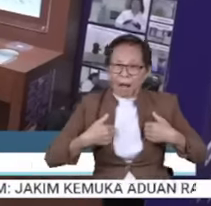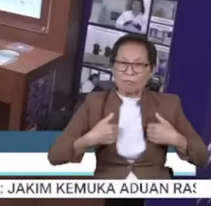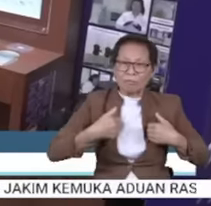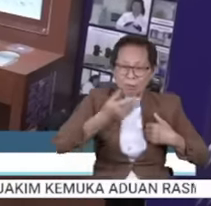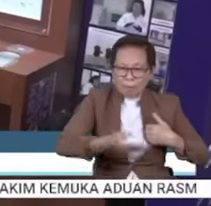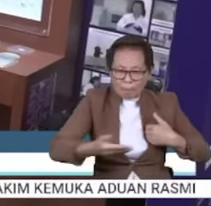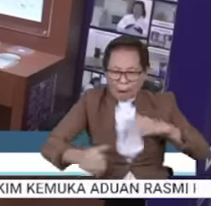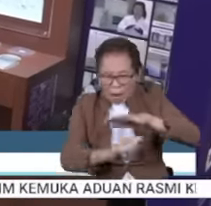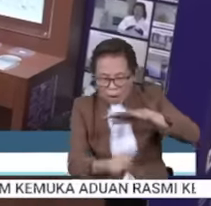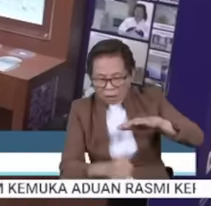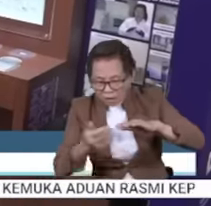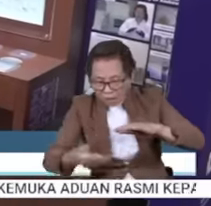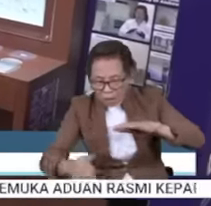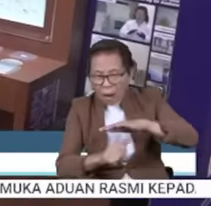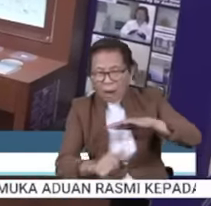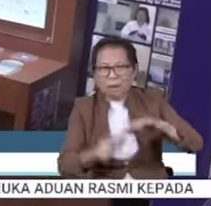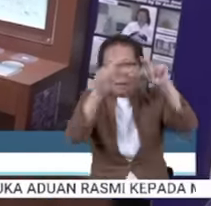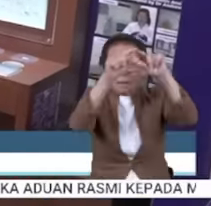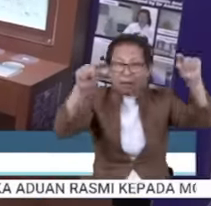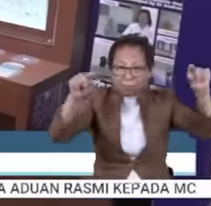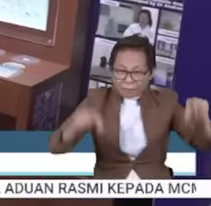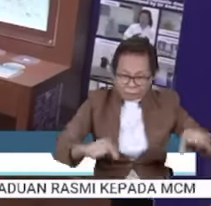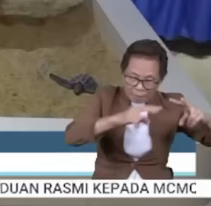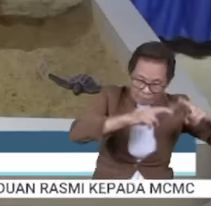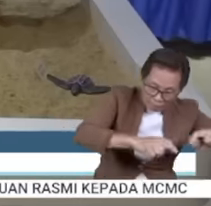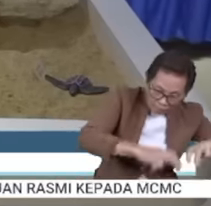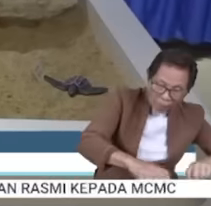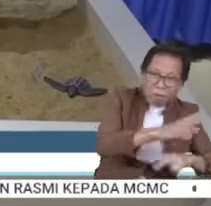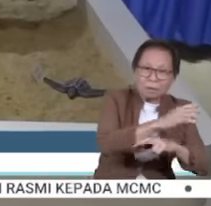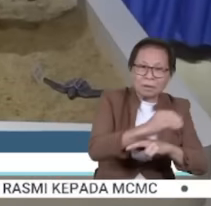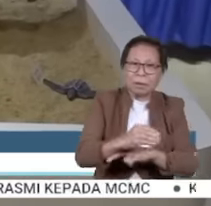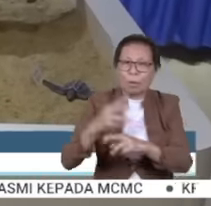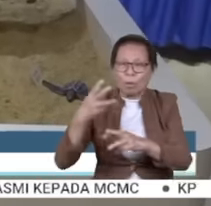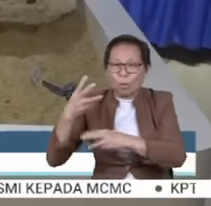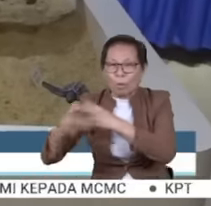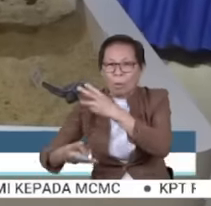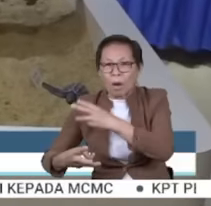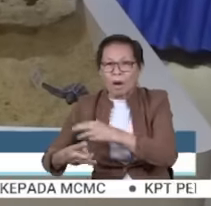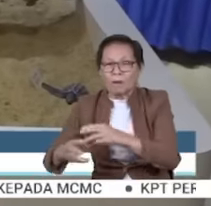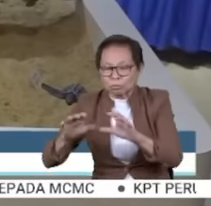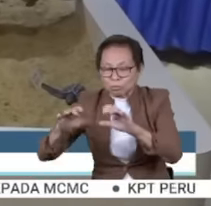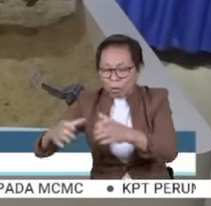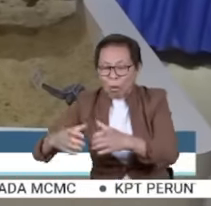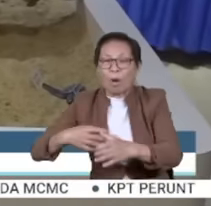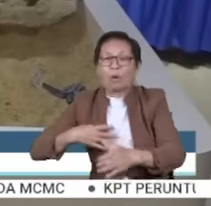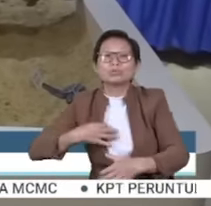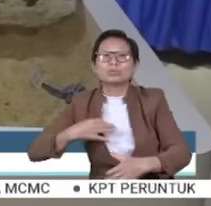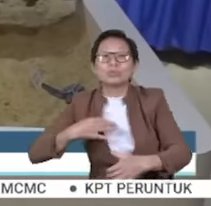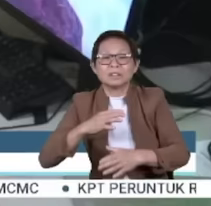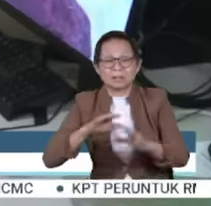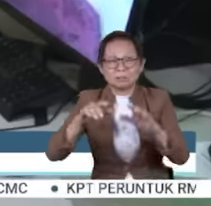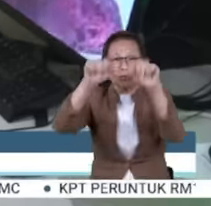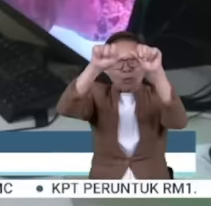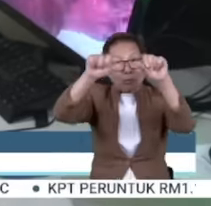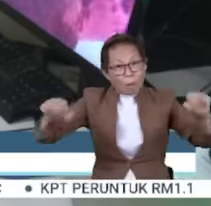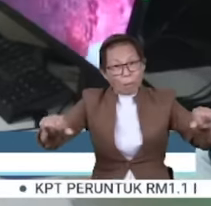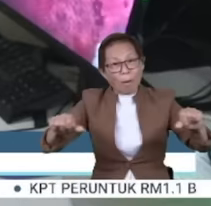asas seperti galeri penyelidikan barisan sukarelawan dan quotes petugas